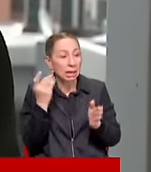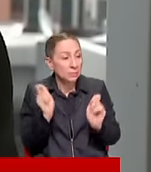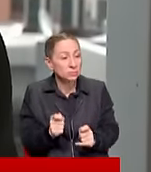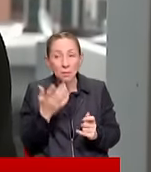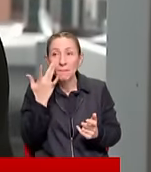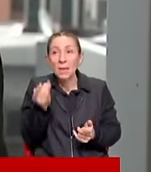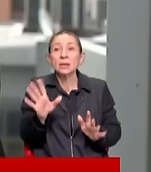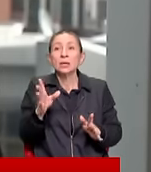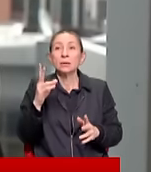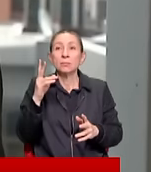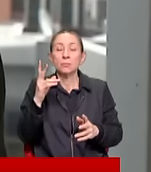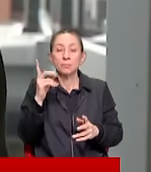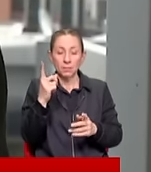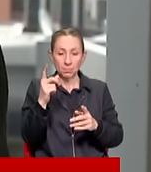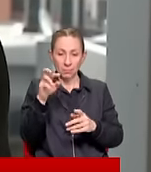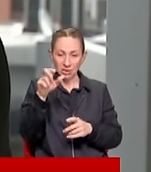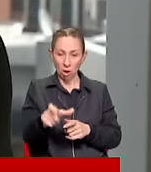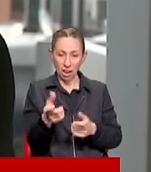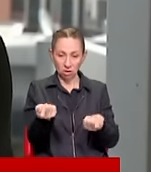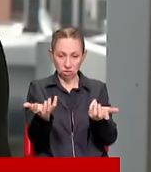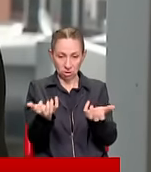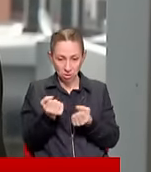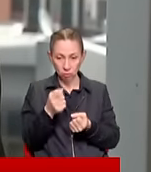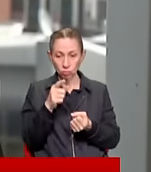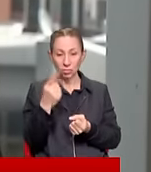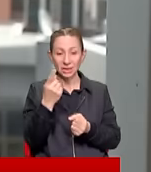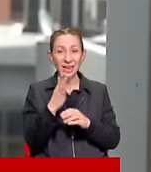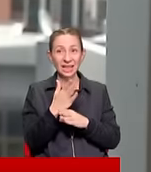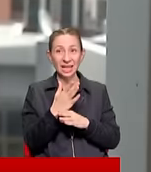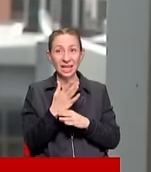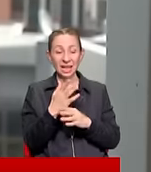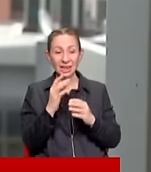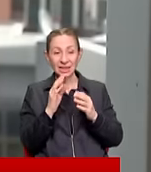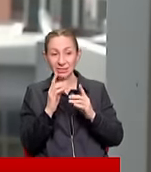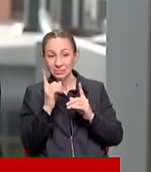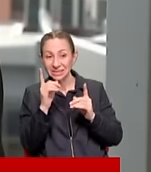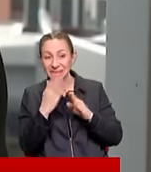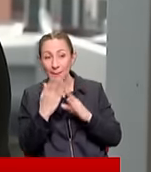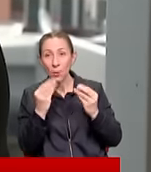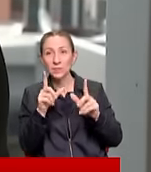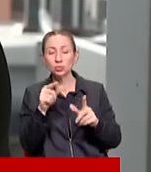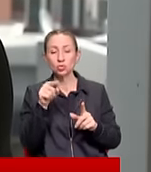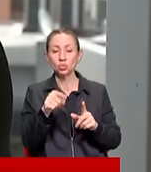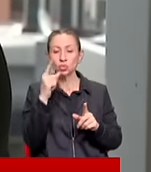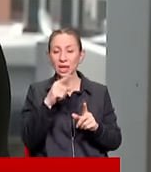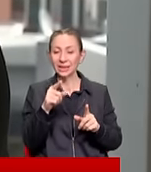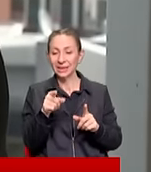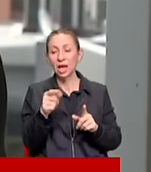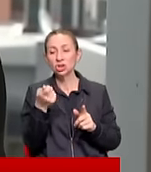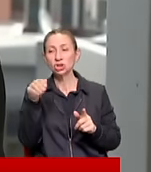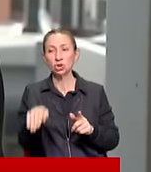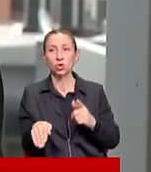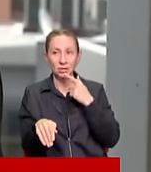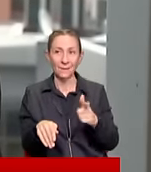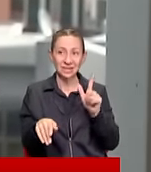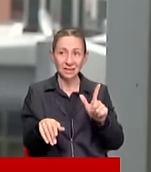değil. Şimdi bir personel alırken yani bir bunun bir nedeni ve altlı olmalı öyle değil mi? Yani şu noktada değerlendireceğim